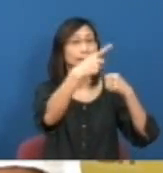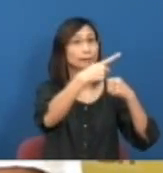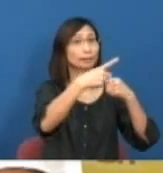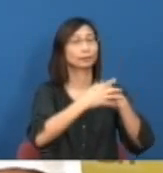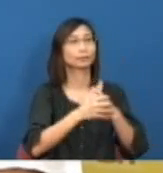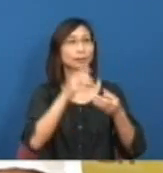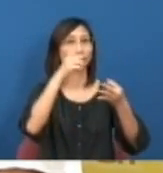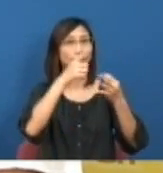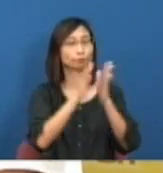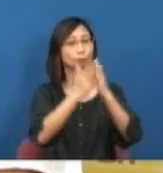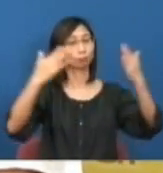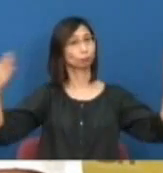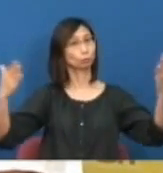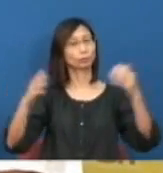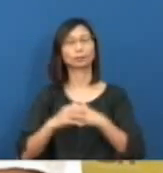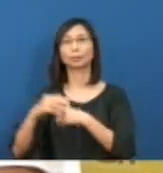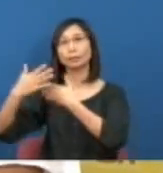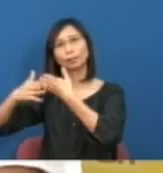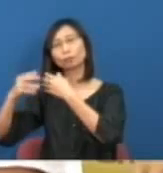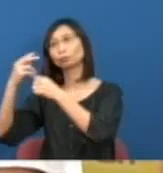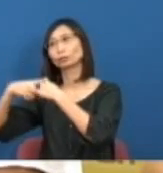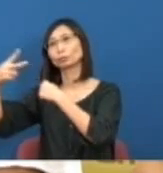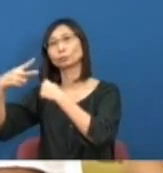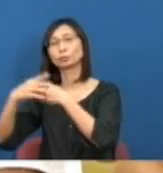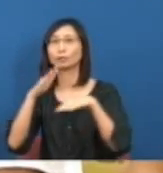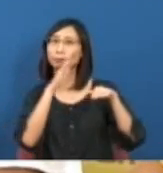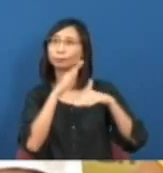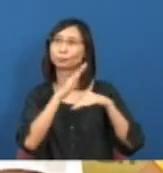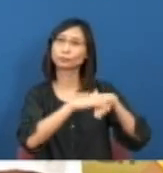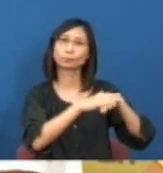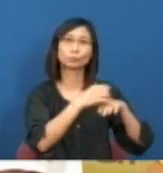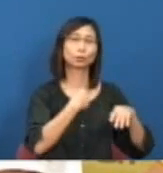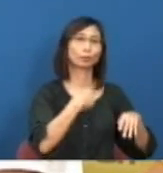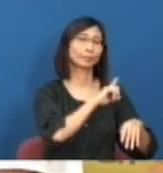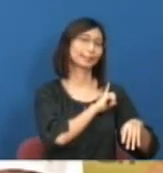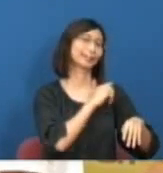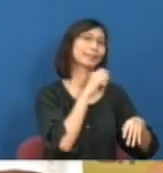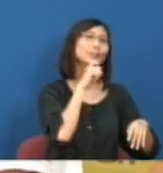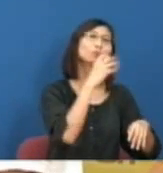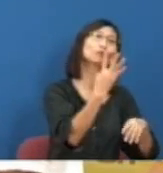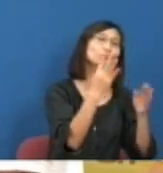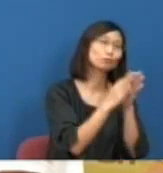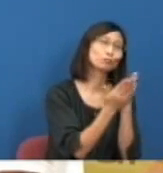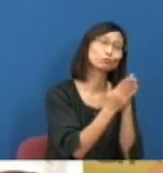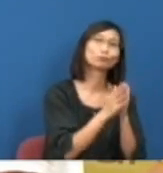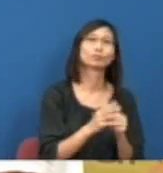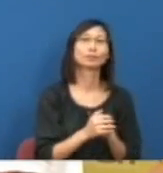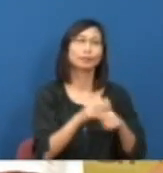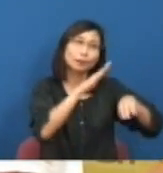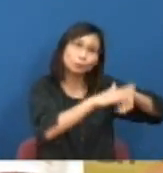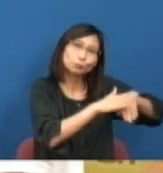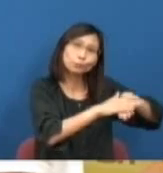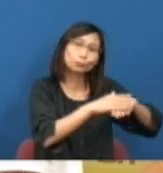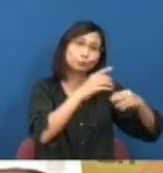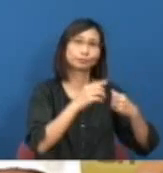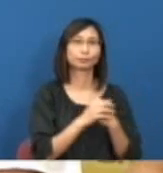大江東去就由呢個亞東出版社出。咁守護者小弟有四本，因為有人寄咗嚟俾我。咁因為守護者點解就是、有我